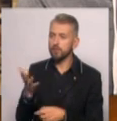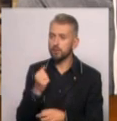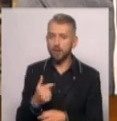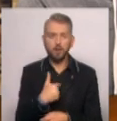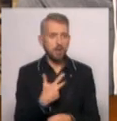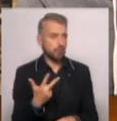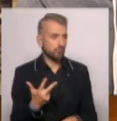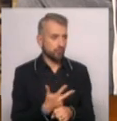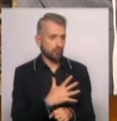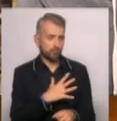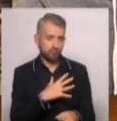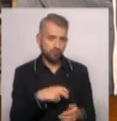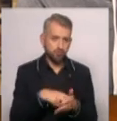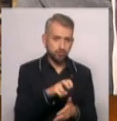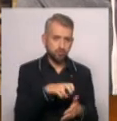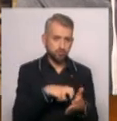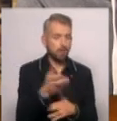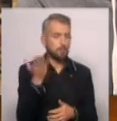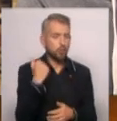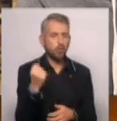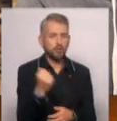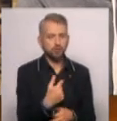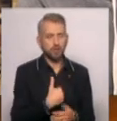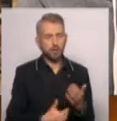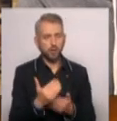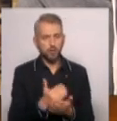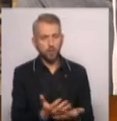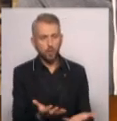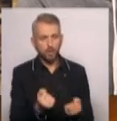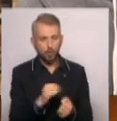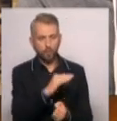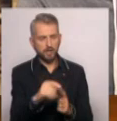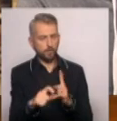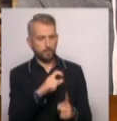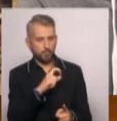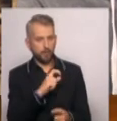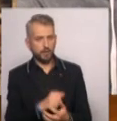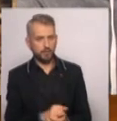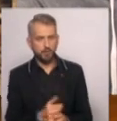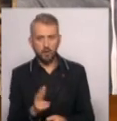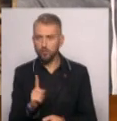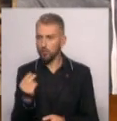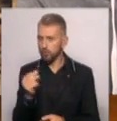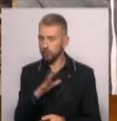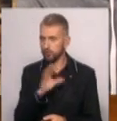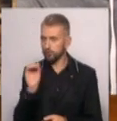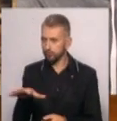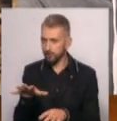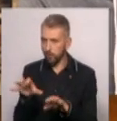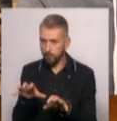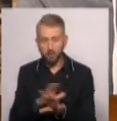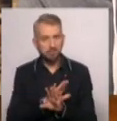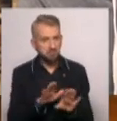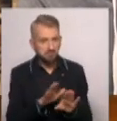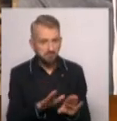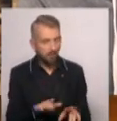тричі подавав, і тільки минулого тижня я нарешті отримав офіційну відповідь, що гроші були переведені на зоопарк. Вони... Ні. Та воно так і